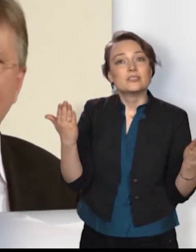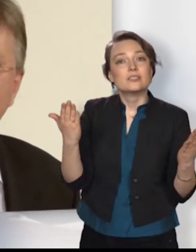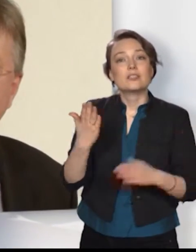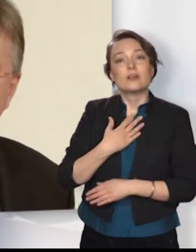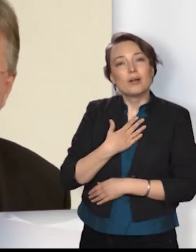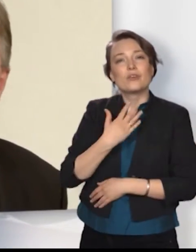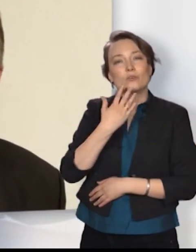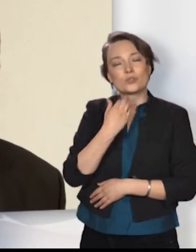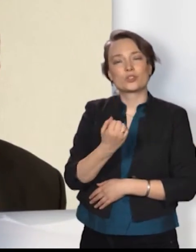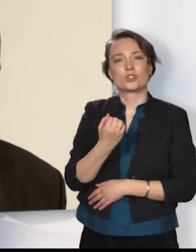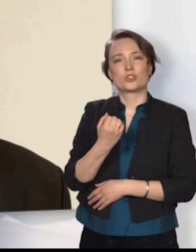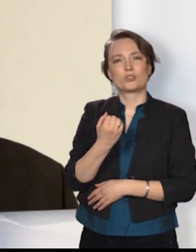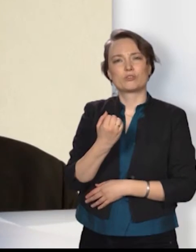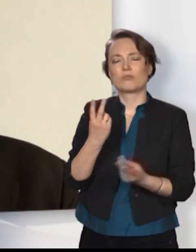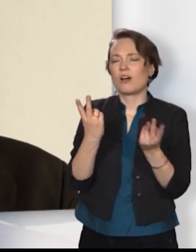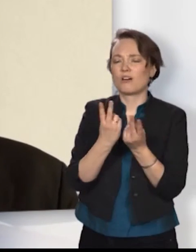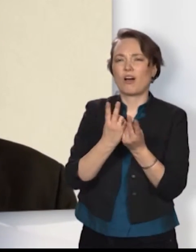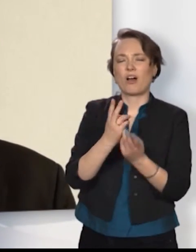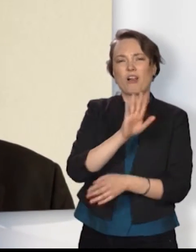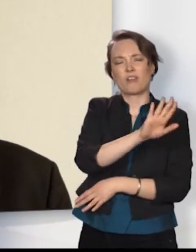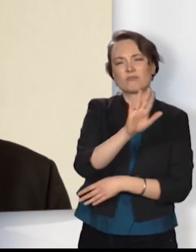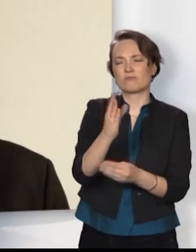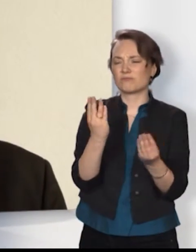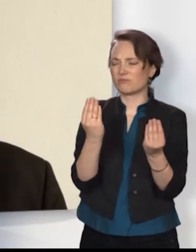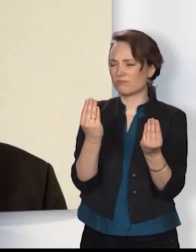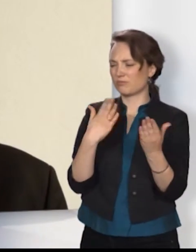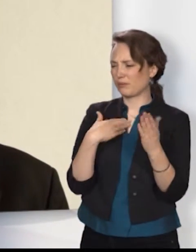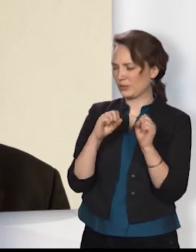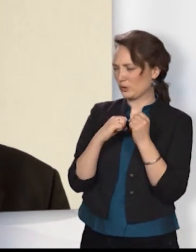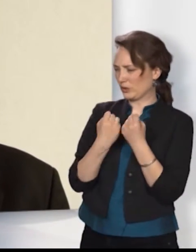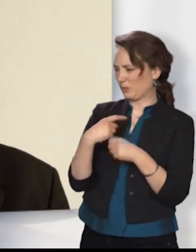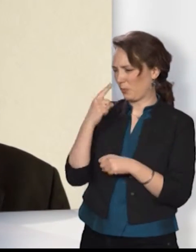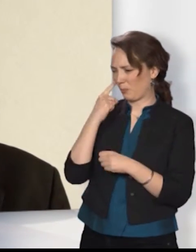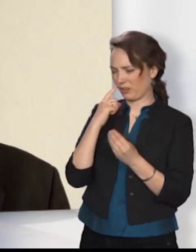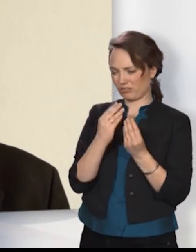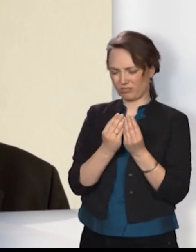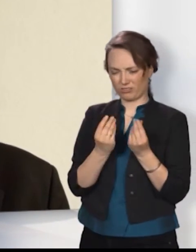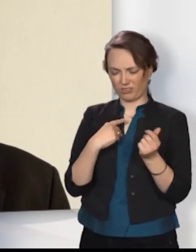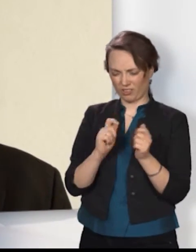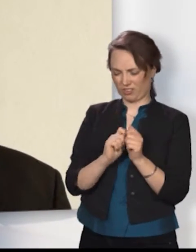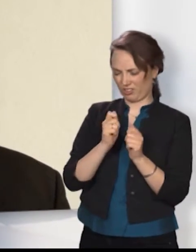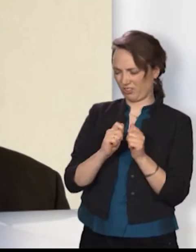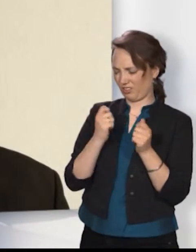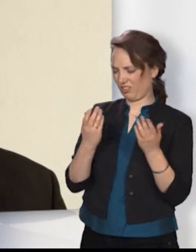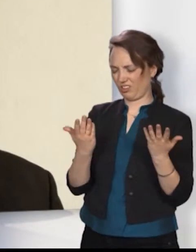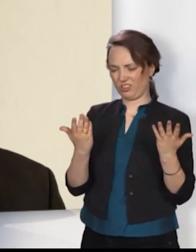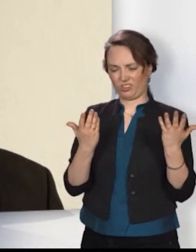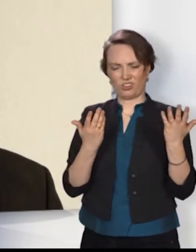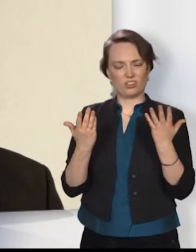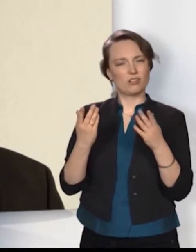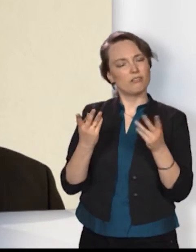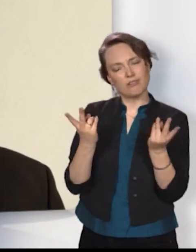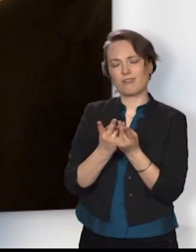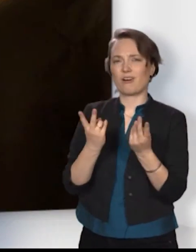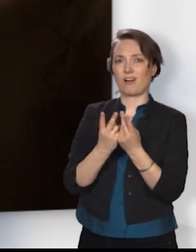egal welchen Eindruck Sie gerade von diesem Blatt haben, das Sie auf der Hand haben, dass Sie den nicht